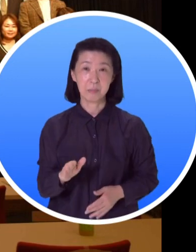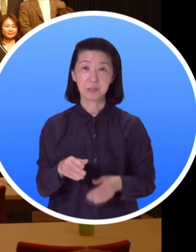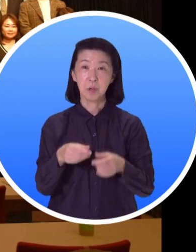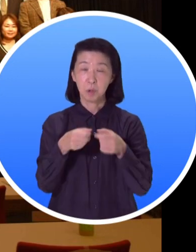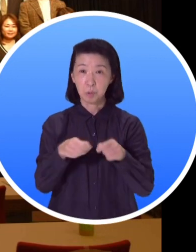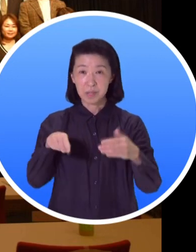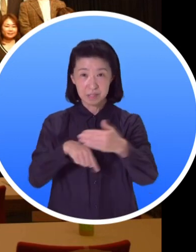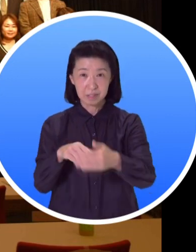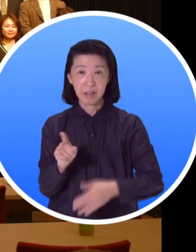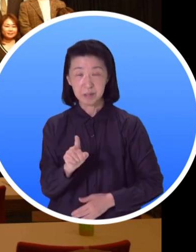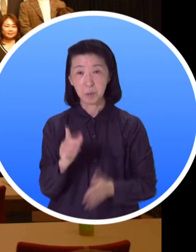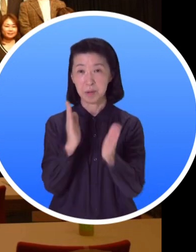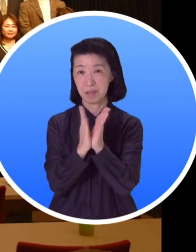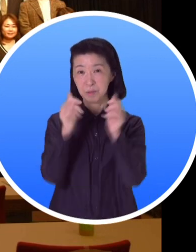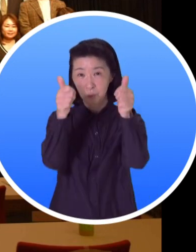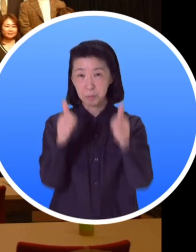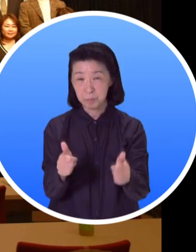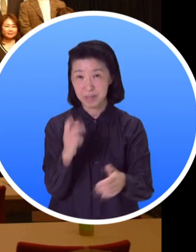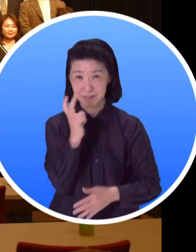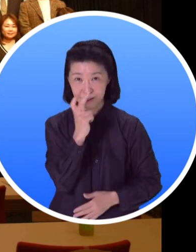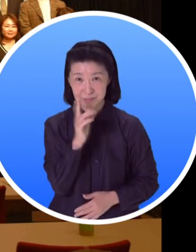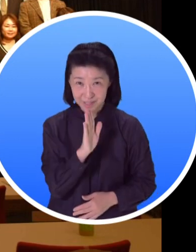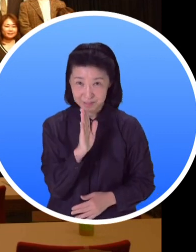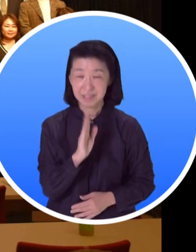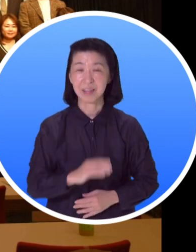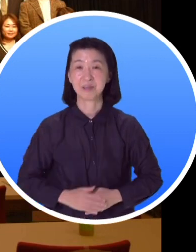ホームページをご確認ください。